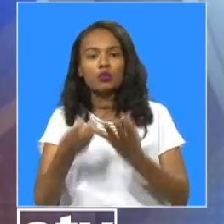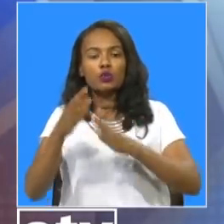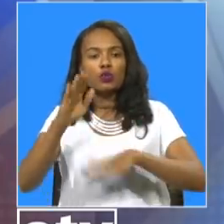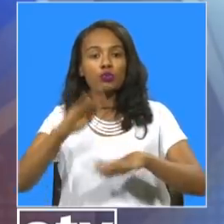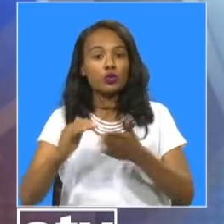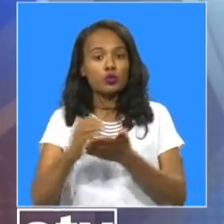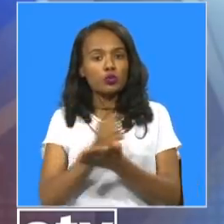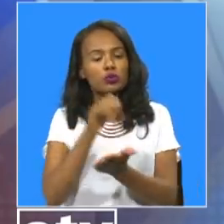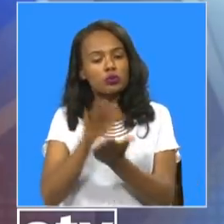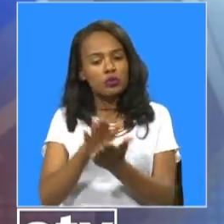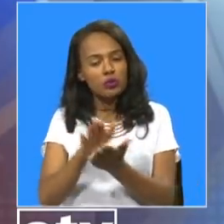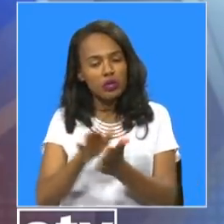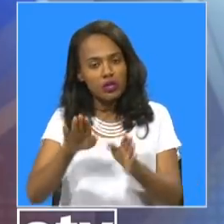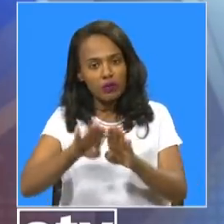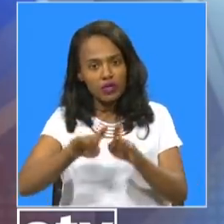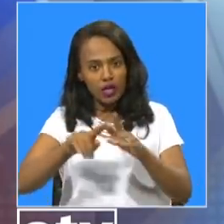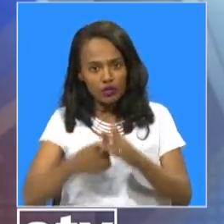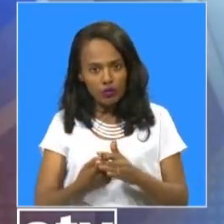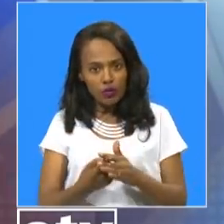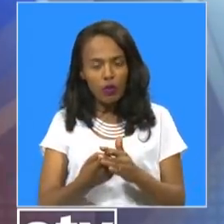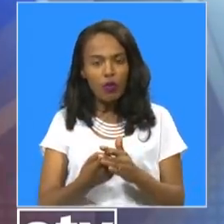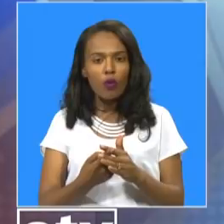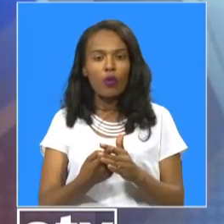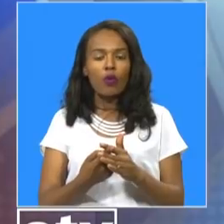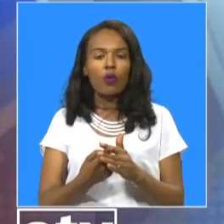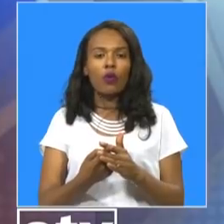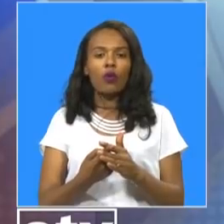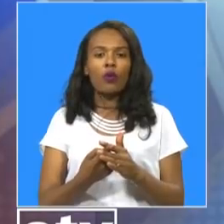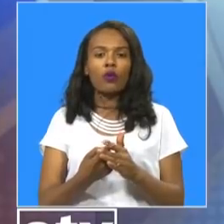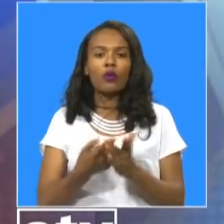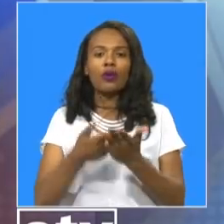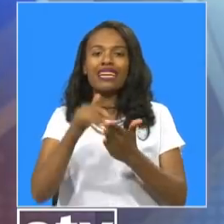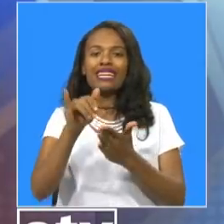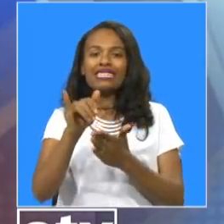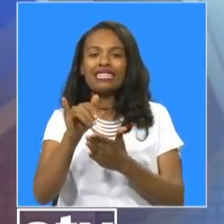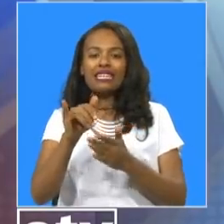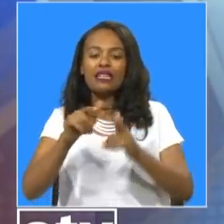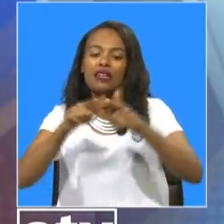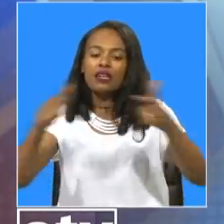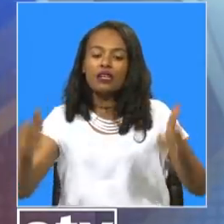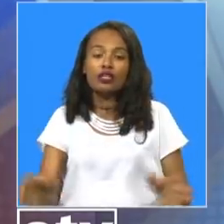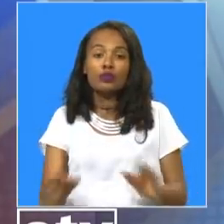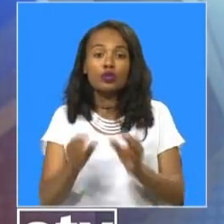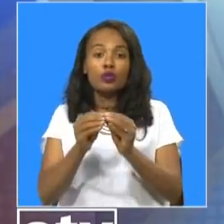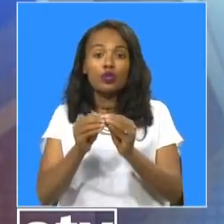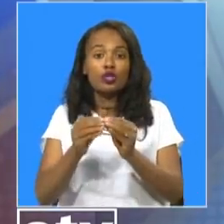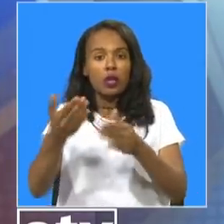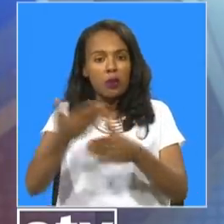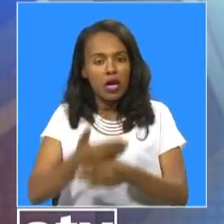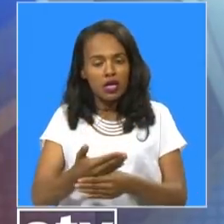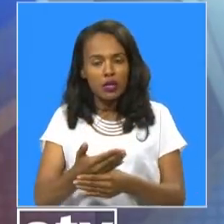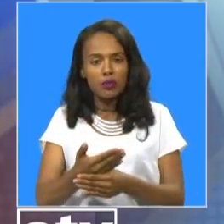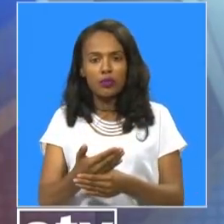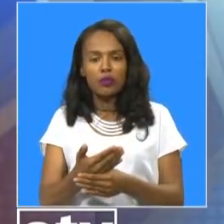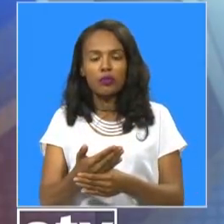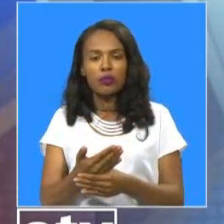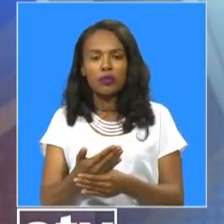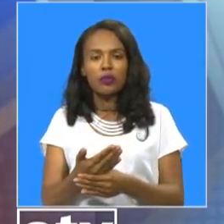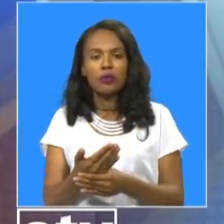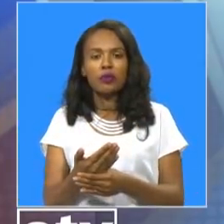እርምጃዎችም ተወስደዋል። ትምህርት ቤት ከመዝጋት ጀምሮ የእነዚህ ትልልቅ ስብስቦችን የመገደብ